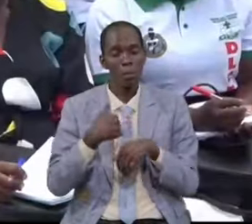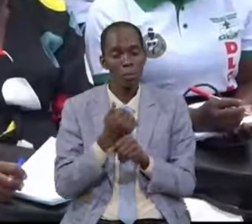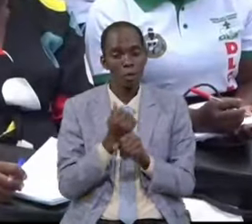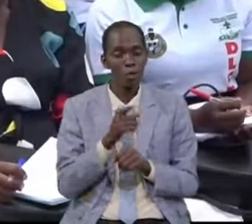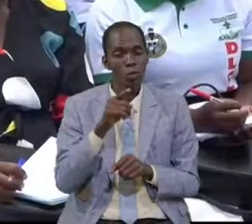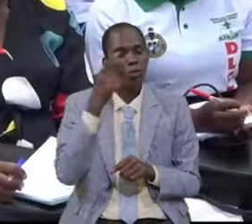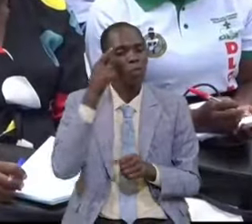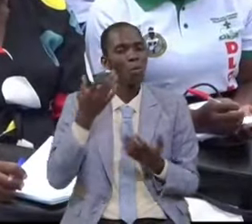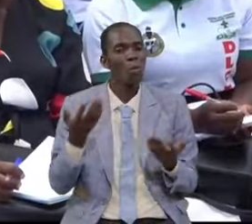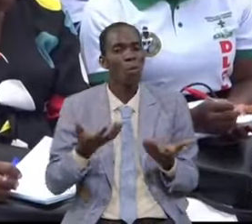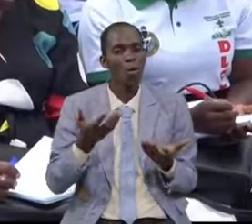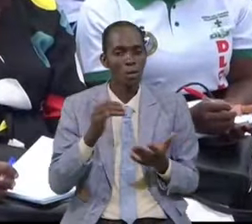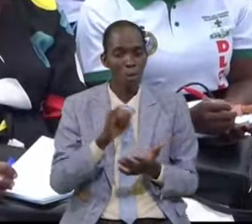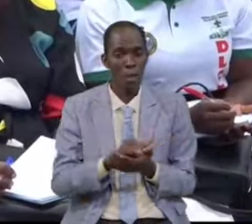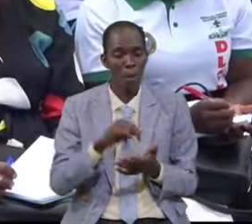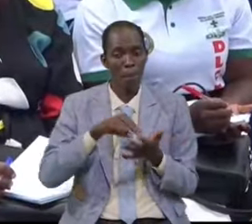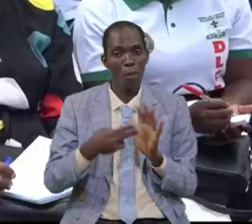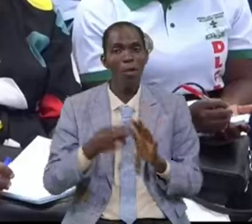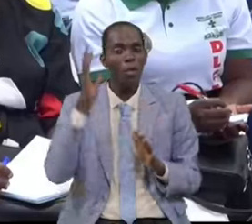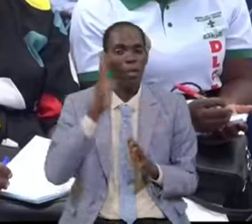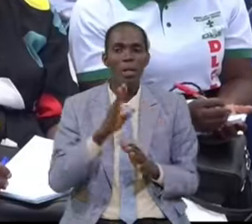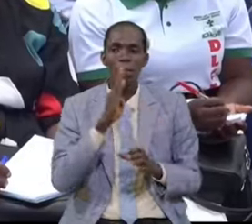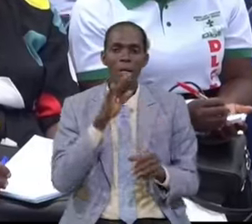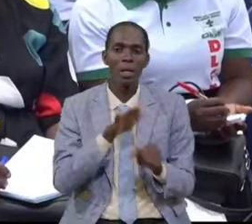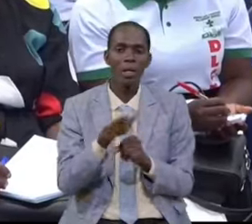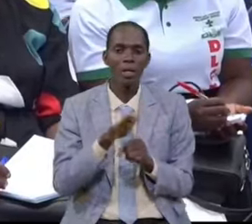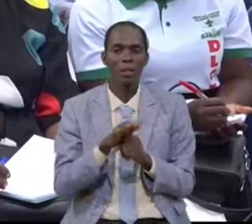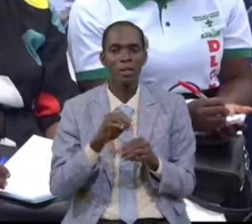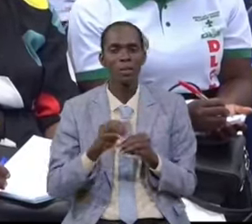sera accompli dans ta vie au nom de Jésus.